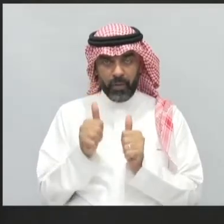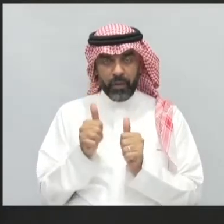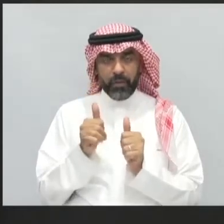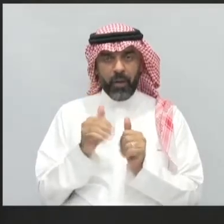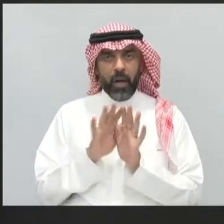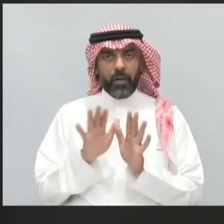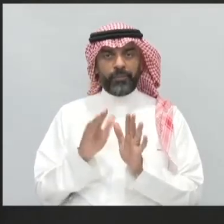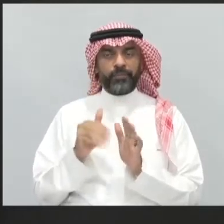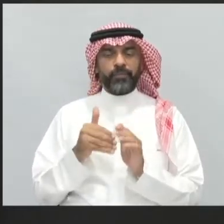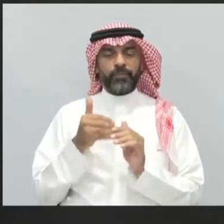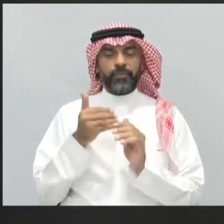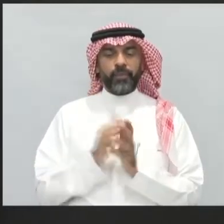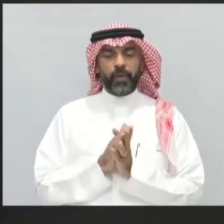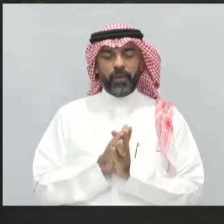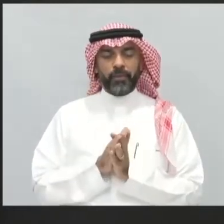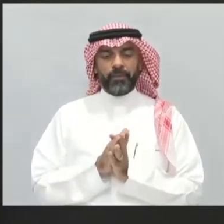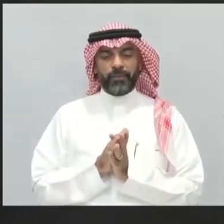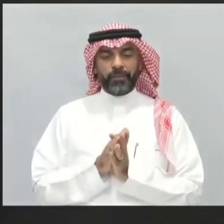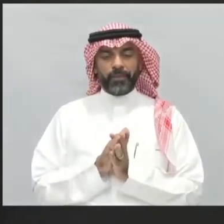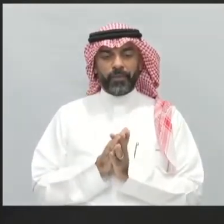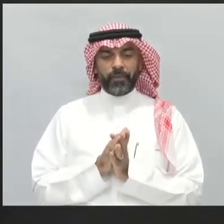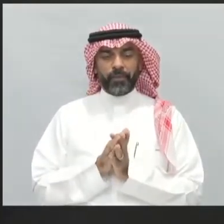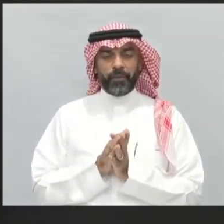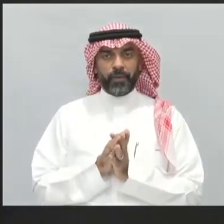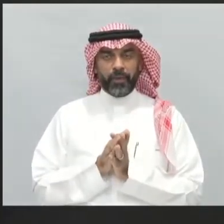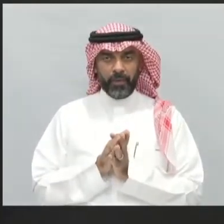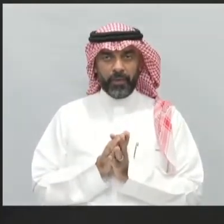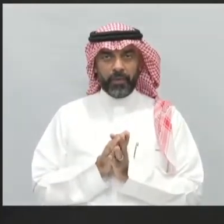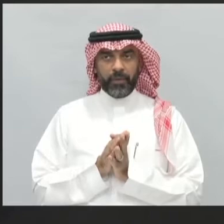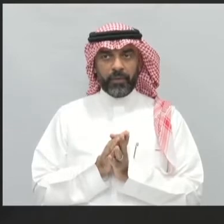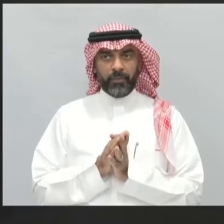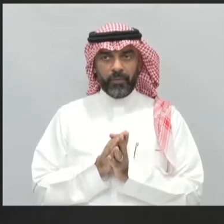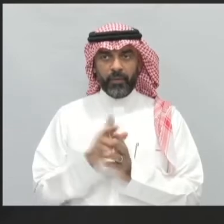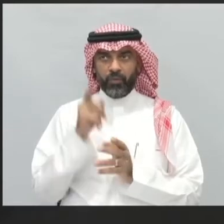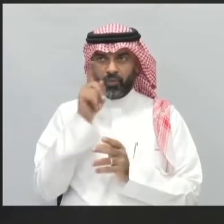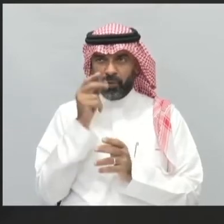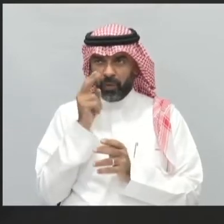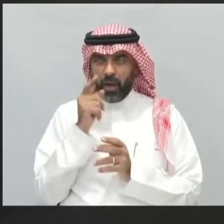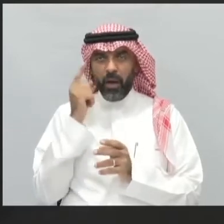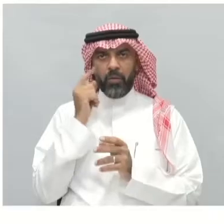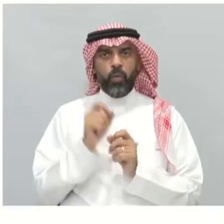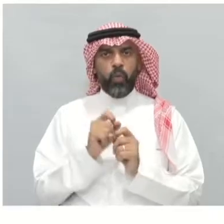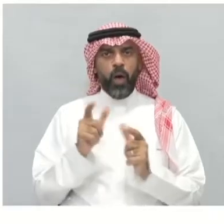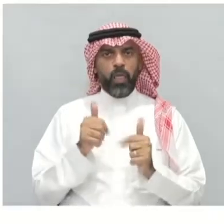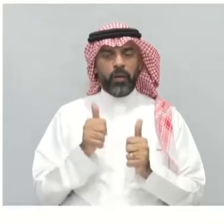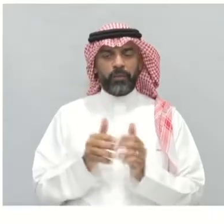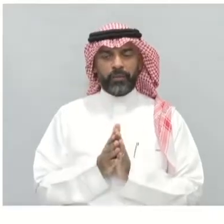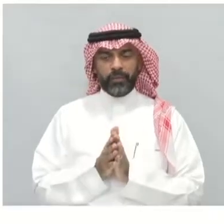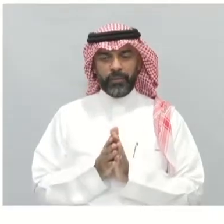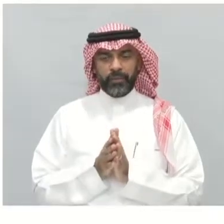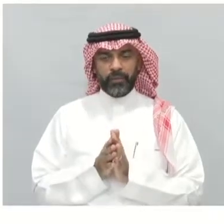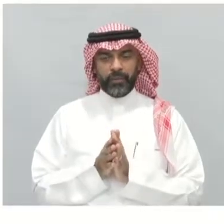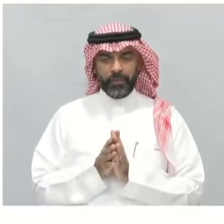راح تقرا فقط المعطيات تحس ان المساله بدها توضح اكثر الخطوات اللي هي افهم خطط